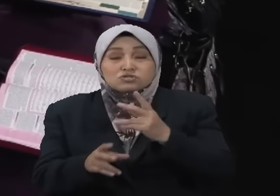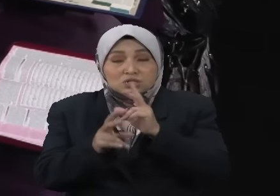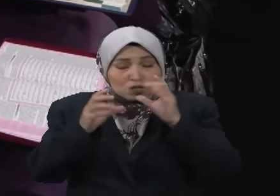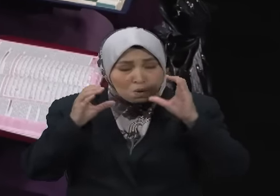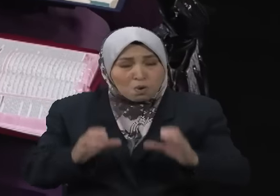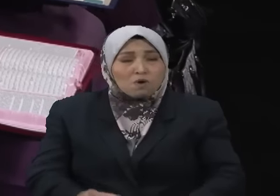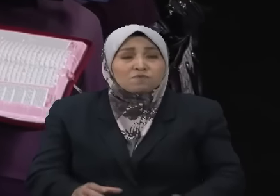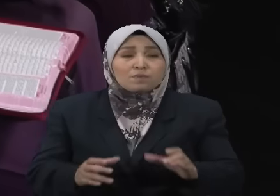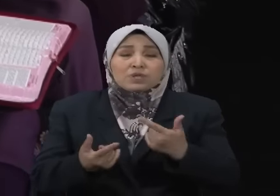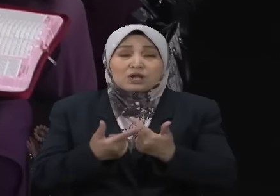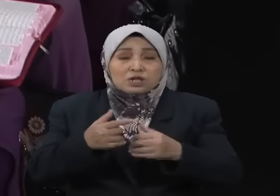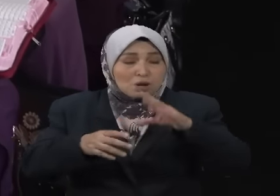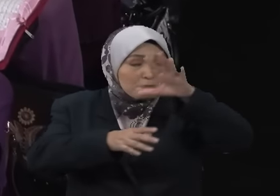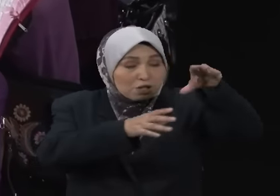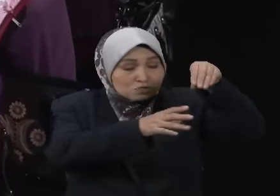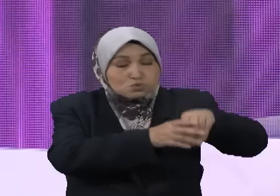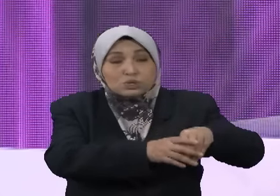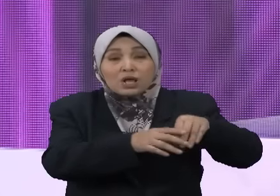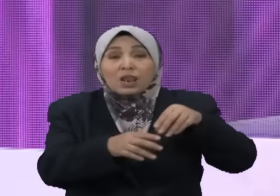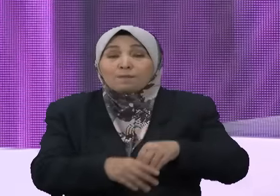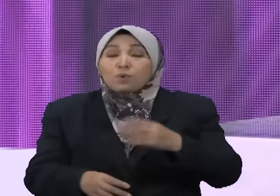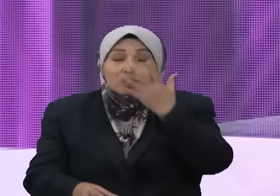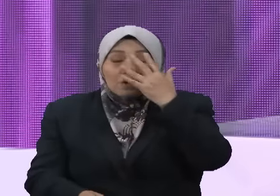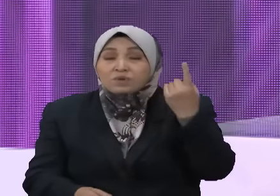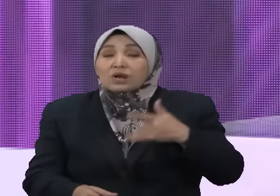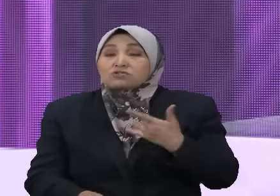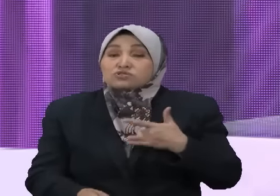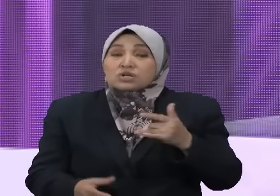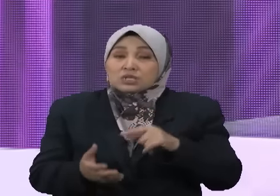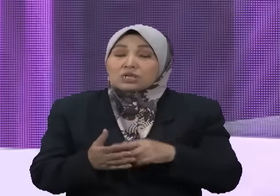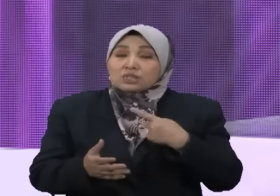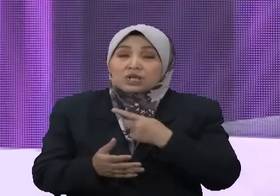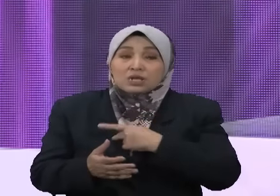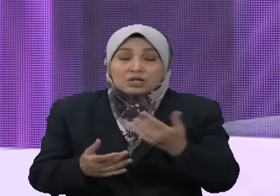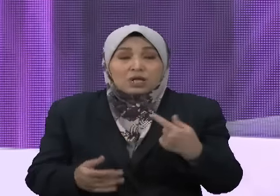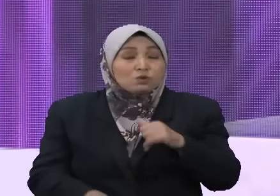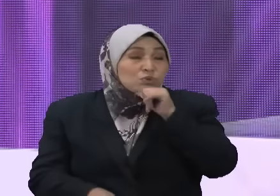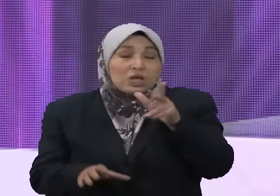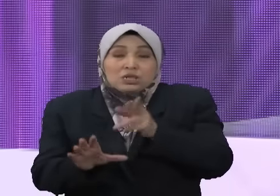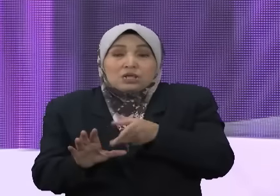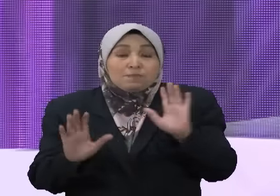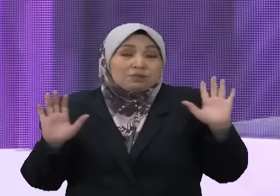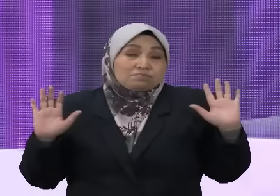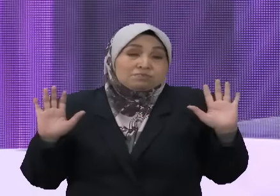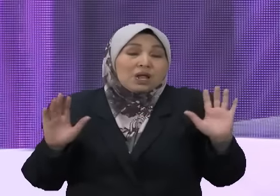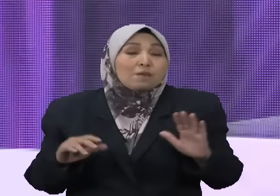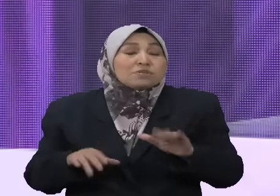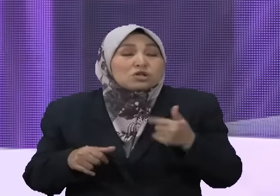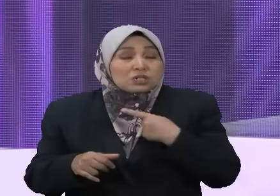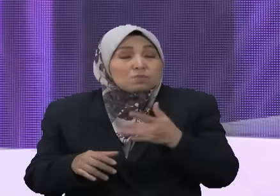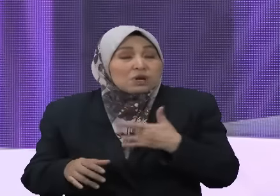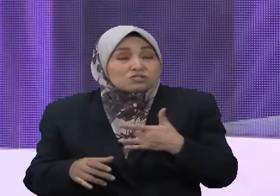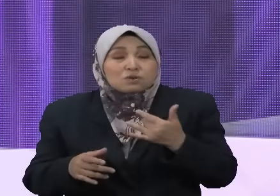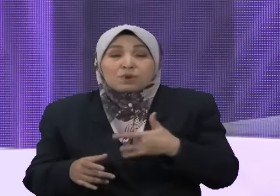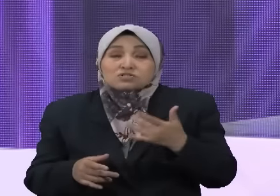daripada dibakulkan sekali dengan orang munafik apa yang merasa ini cerita pasal munafik aku tak terlibat pun apa macam mana kita boleh rasa